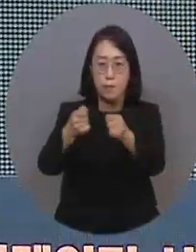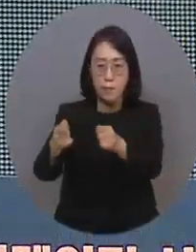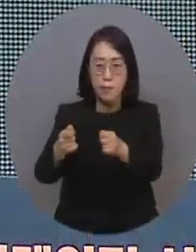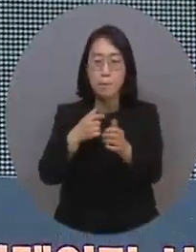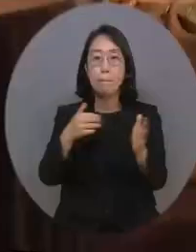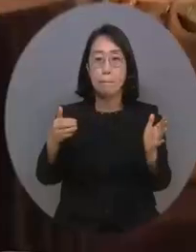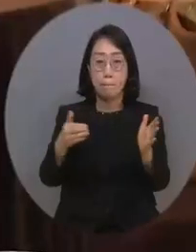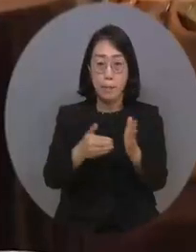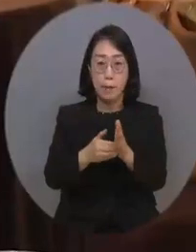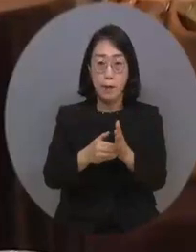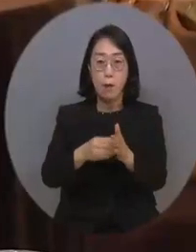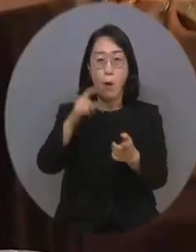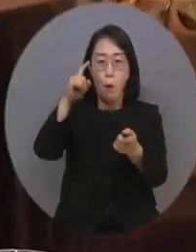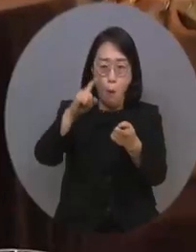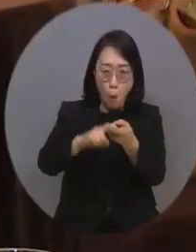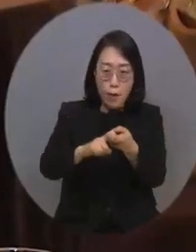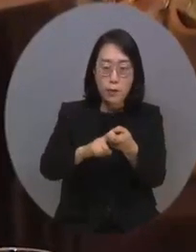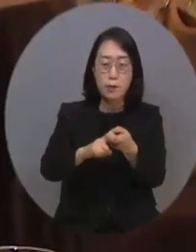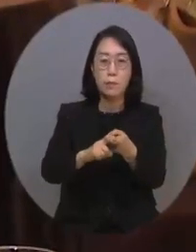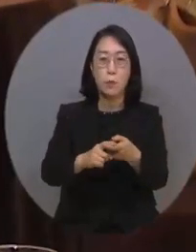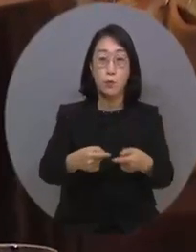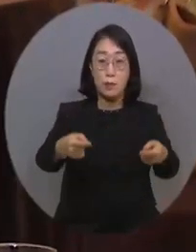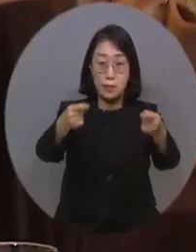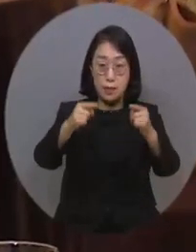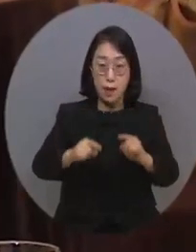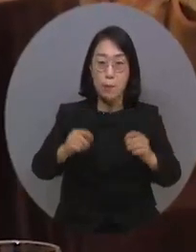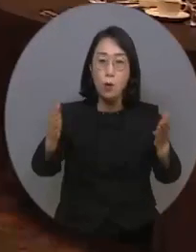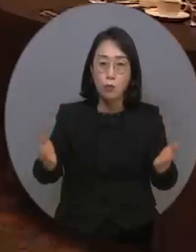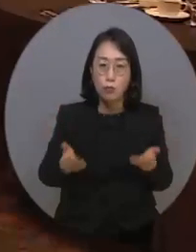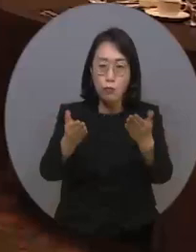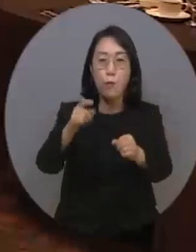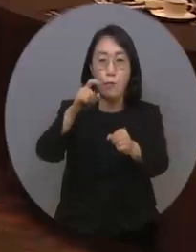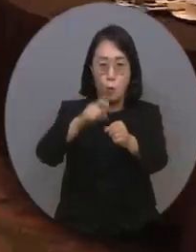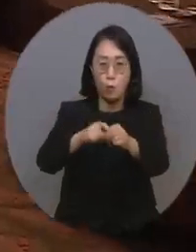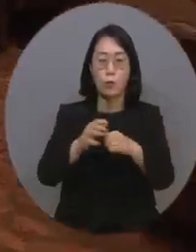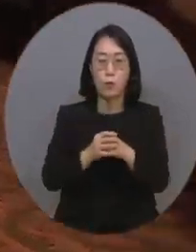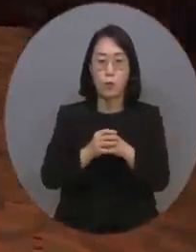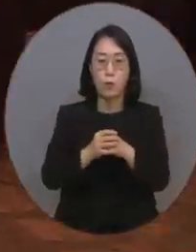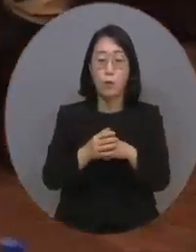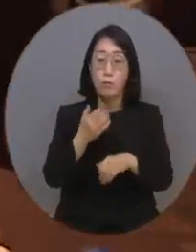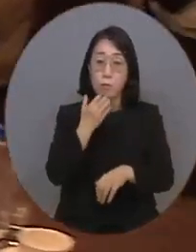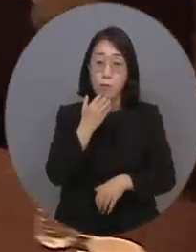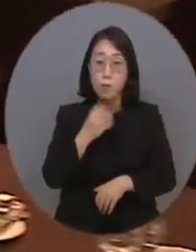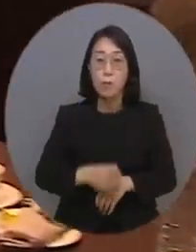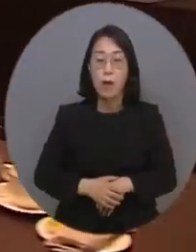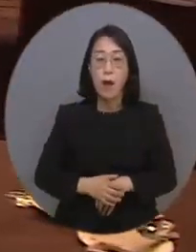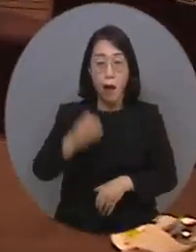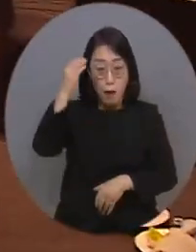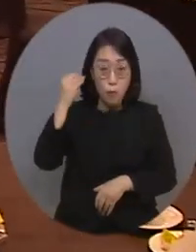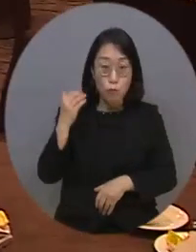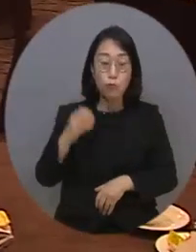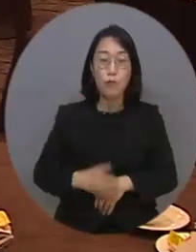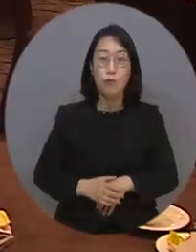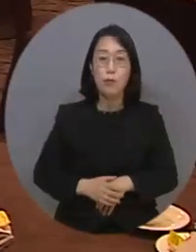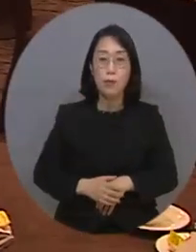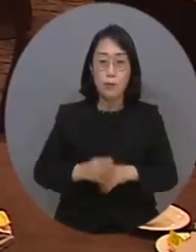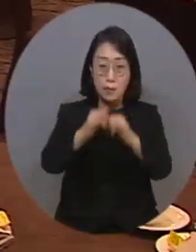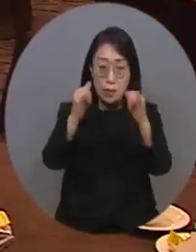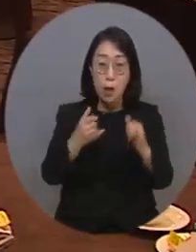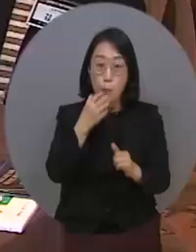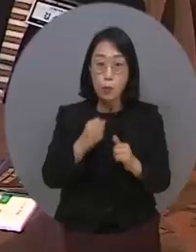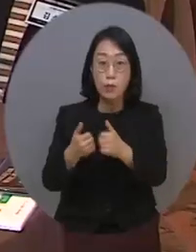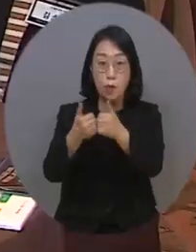관련 국민관심과 참여를 유도하기 위해 마련된 시상식은 서부발전이 주최하고 한국 사회복지협의회가